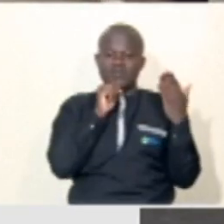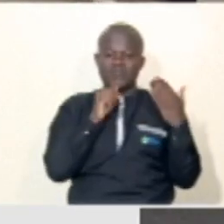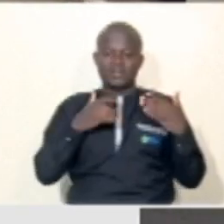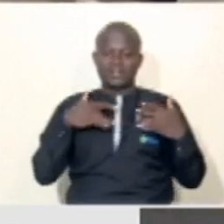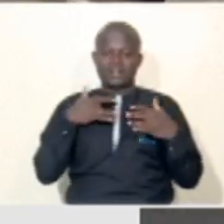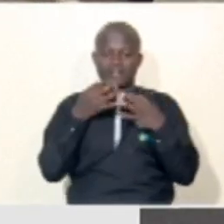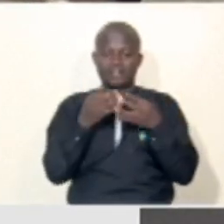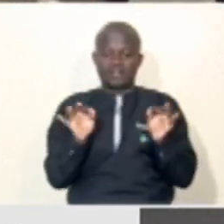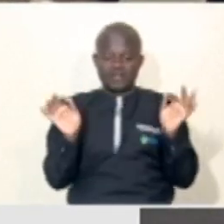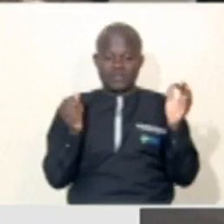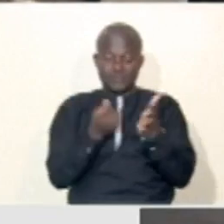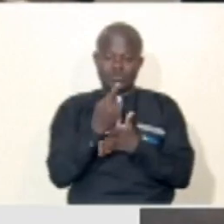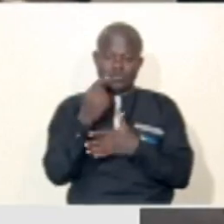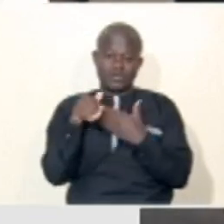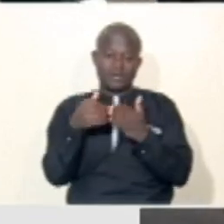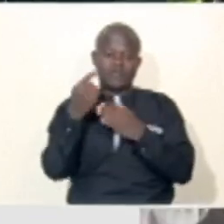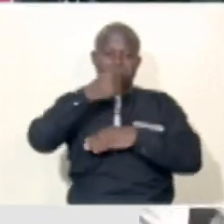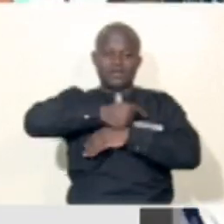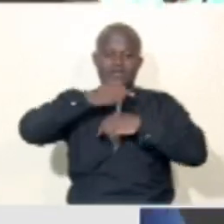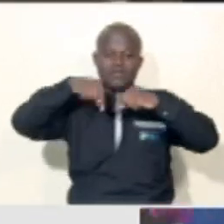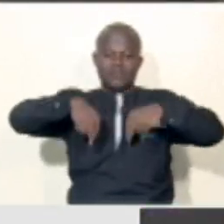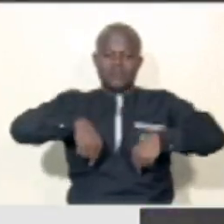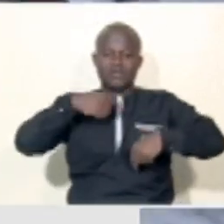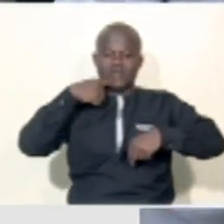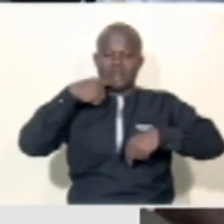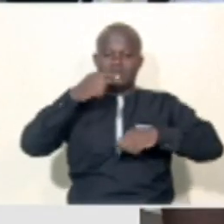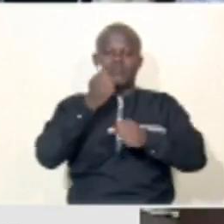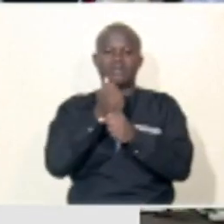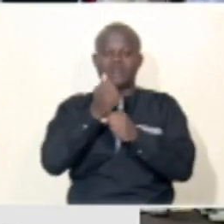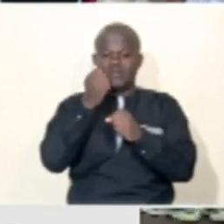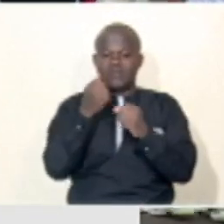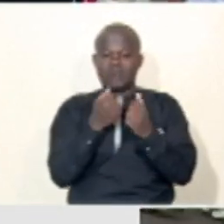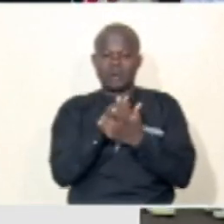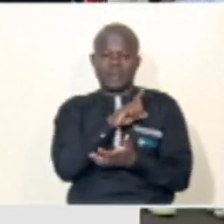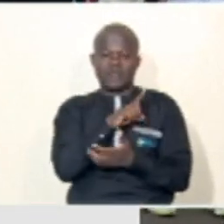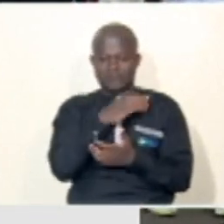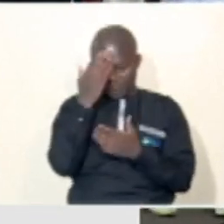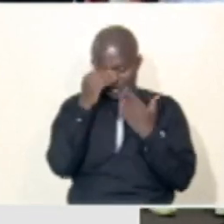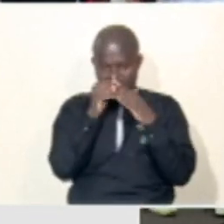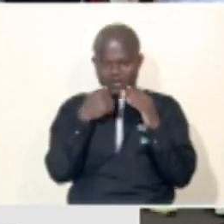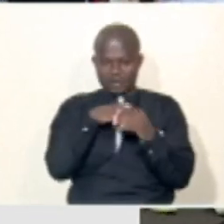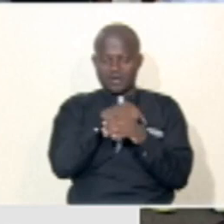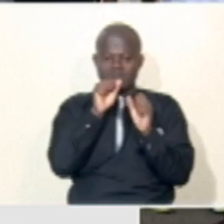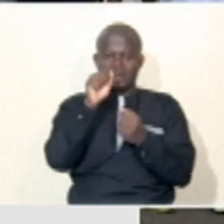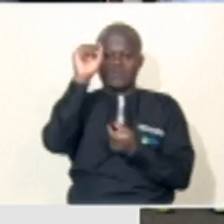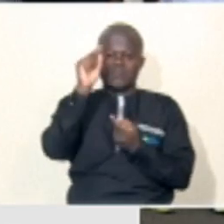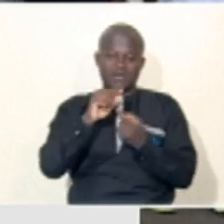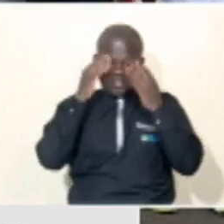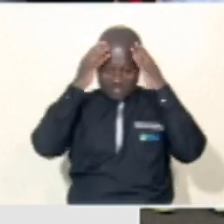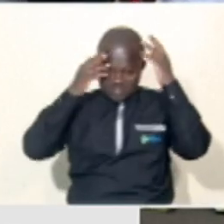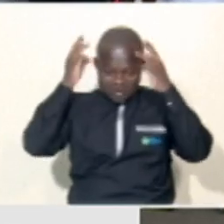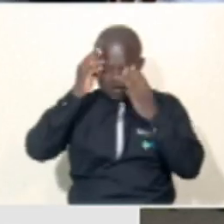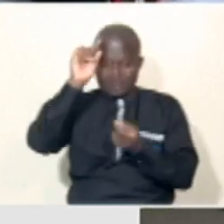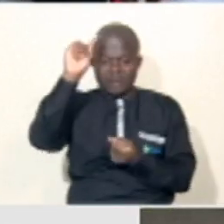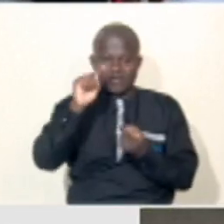batisanzura cyane, bituma uyu munsi aba ari okazi yo kugira ngo bashobore kuba bagabanya izo stress,